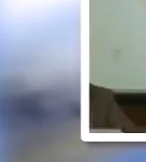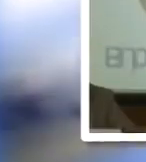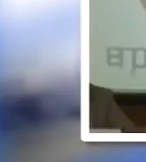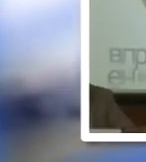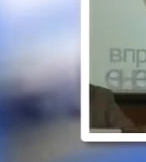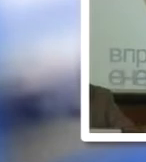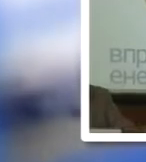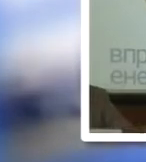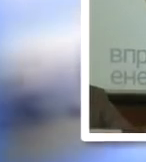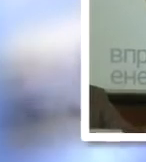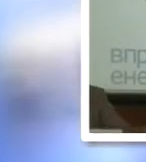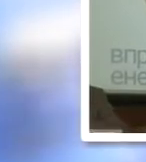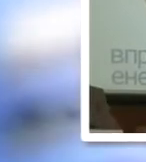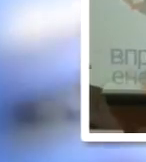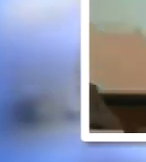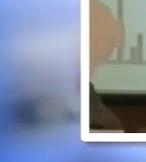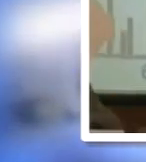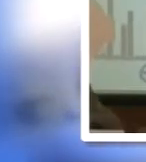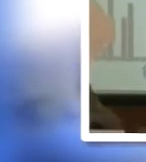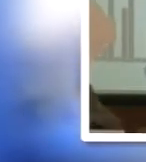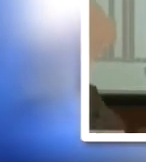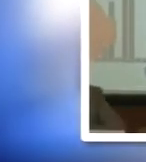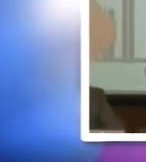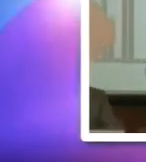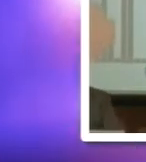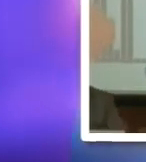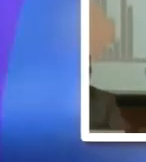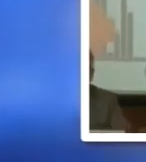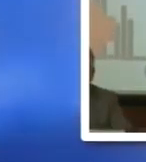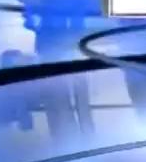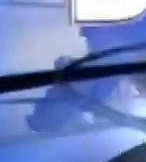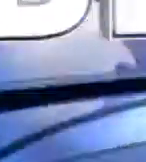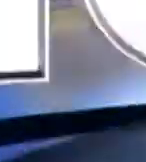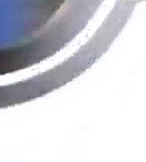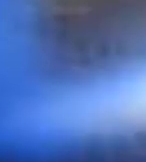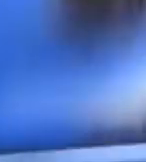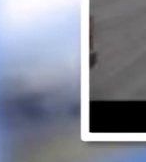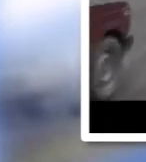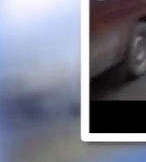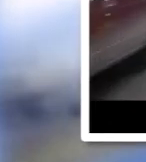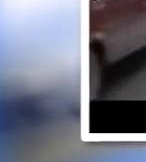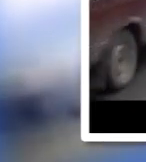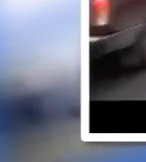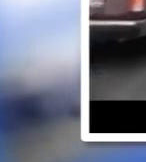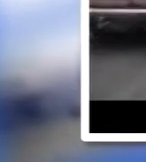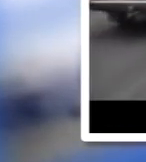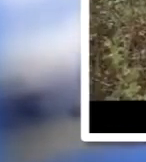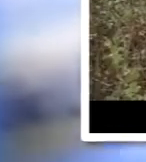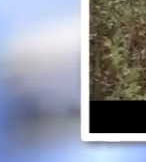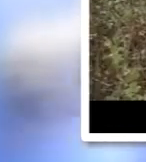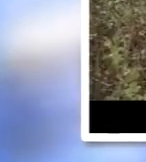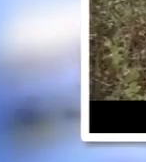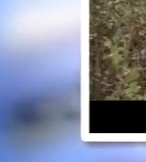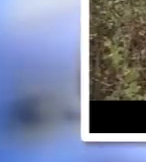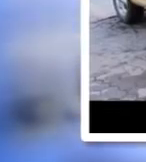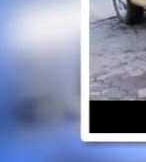У Тернополі планують впровадження системи моніторингу ефективності в державних установах. На Тернопільщині майже кожних